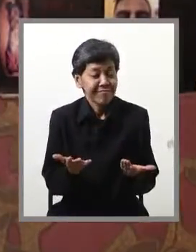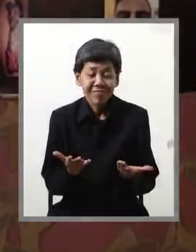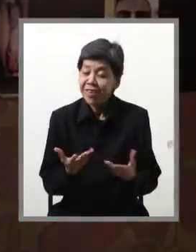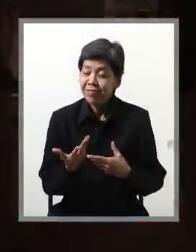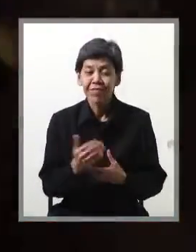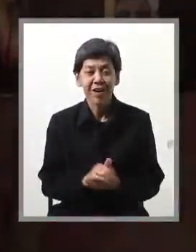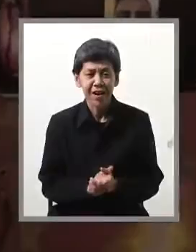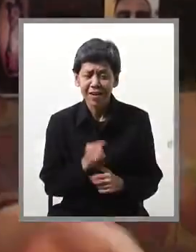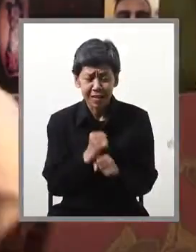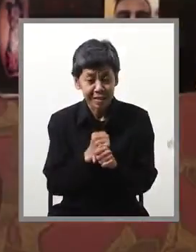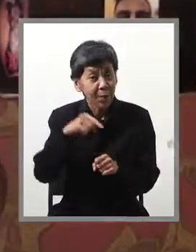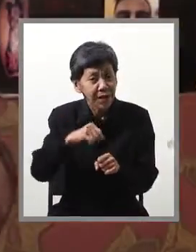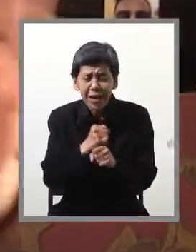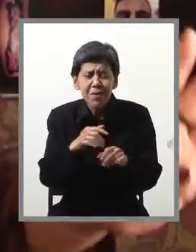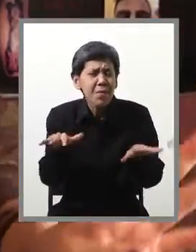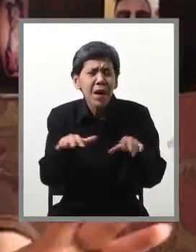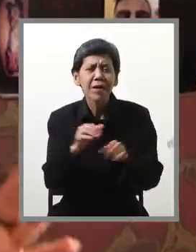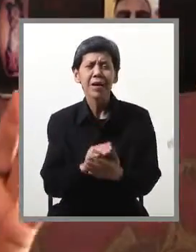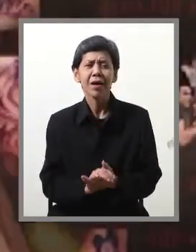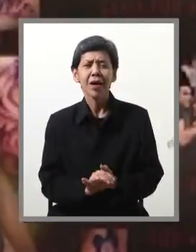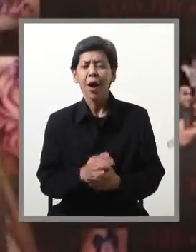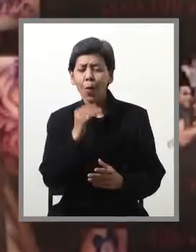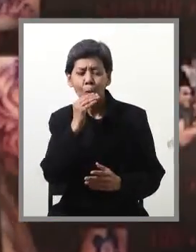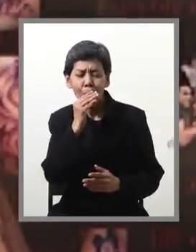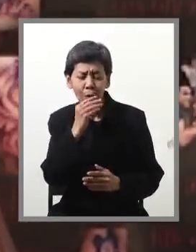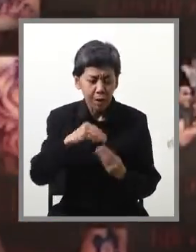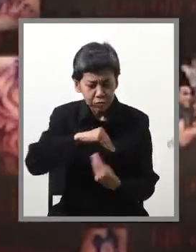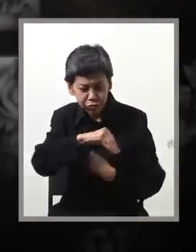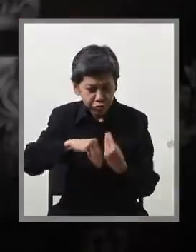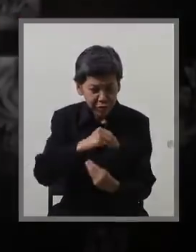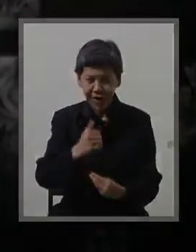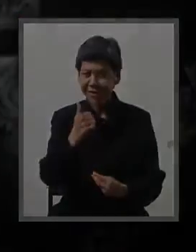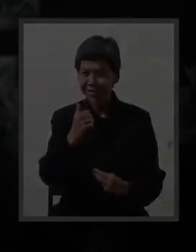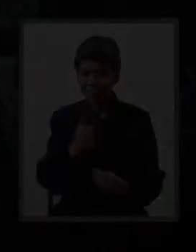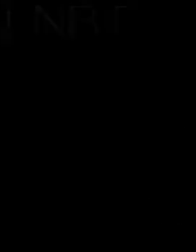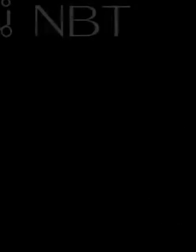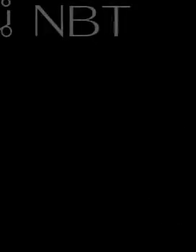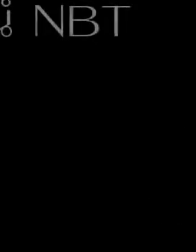ไม่มีอะไรมาหยุดเราได้งานที่เนี้ยนะไม่มีอะไรเมาให้ได้เงินได้ทอง